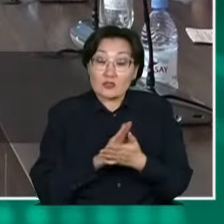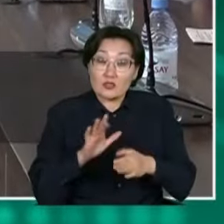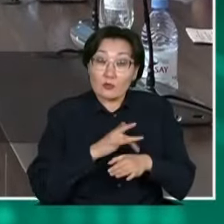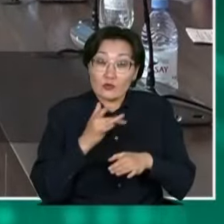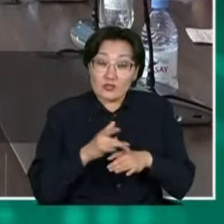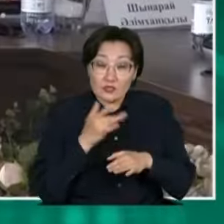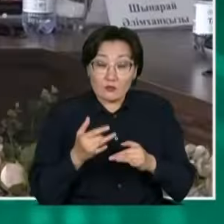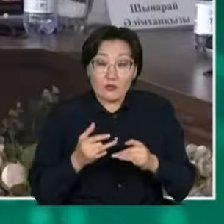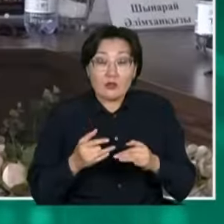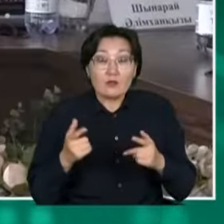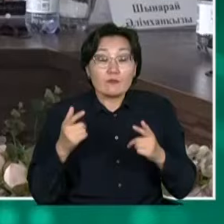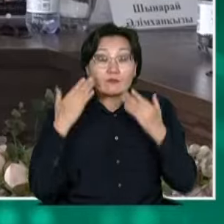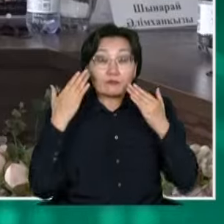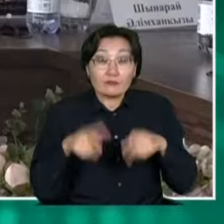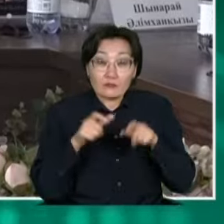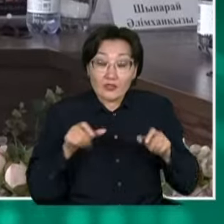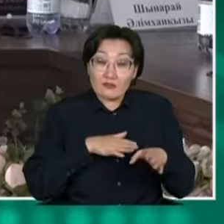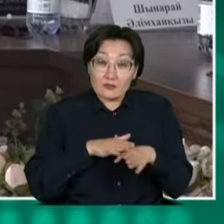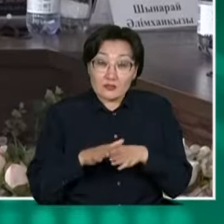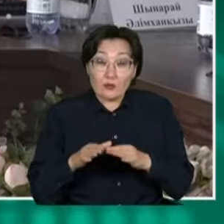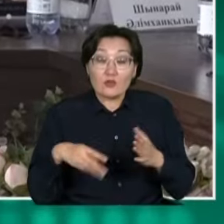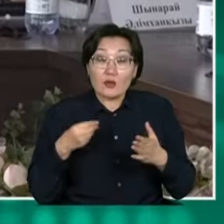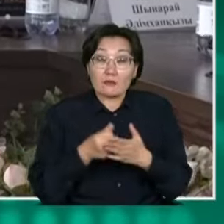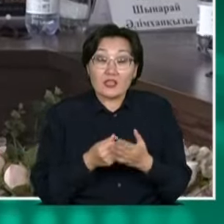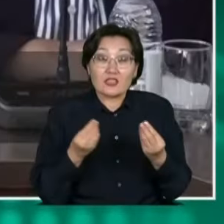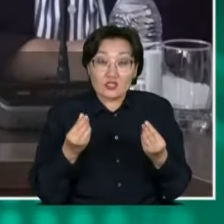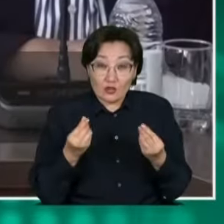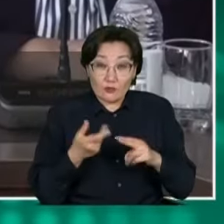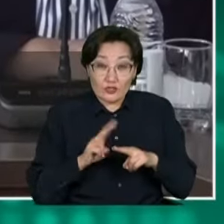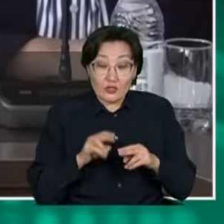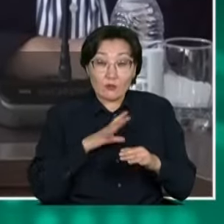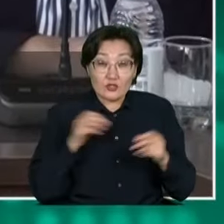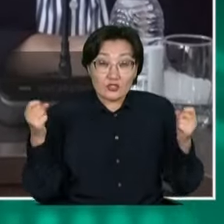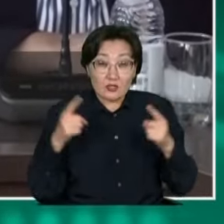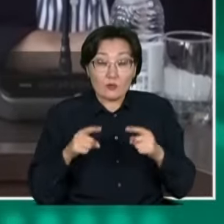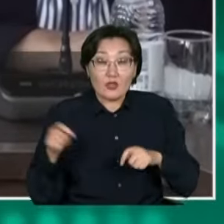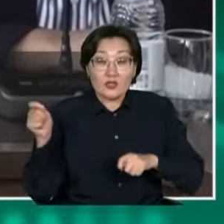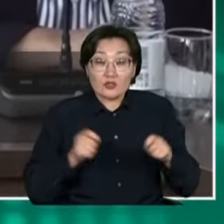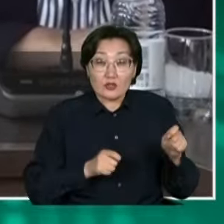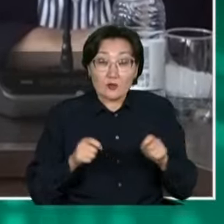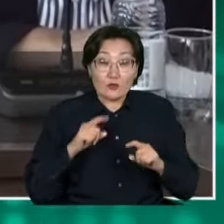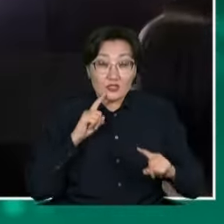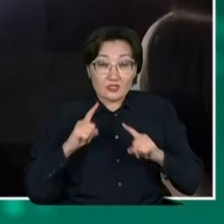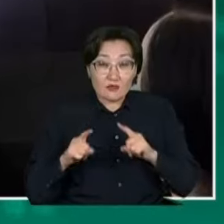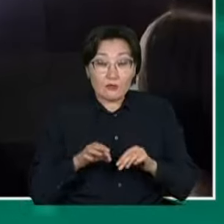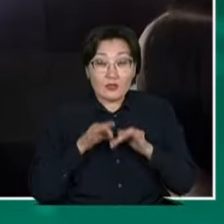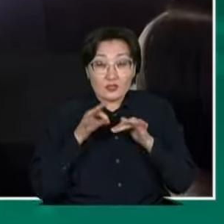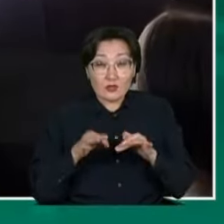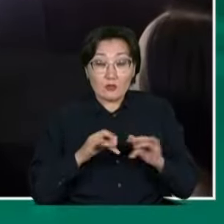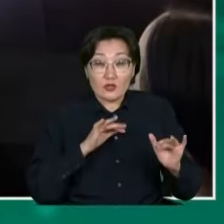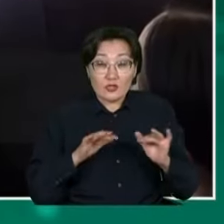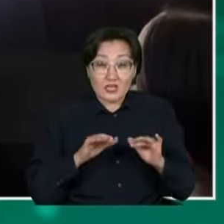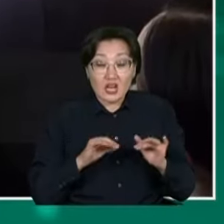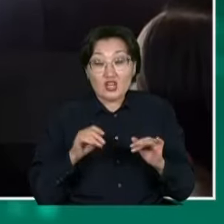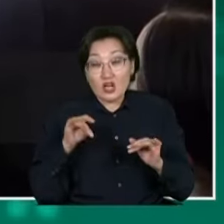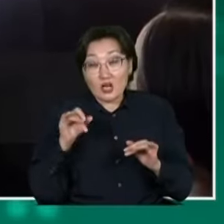госуслуг из-за неосведомленности граждан выполнялись на платной основе. Об этом стало известно на семинар-совещании, организованном общественным движением